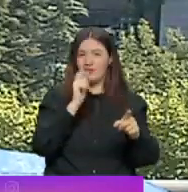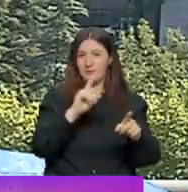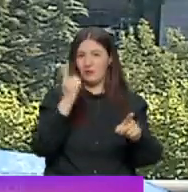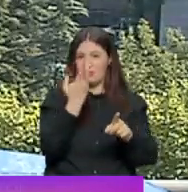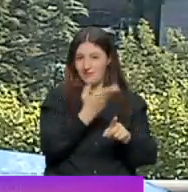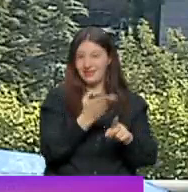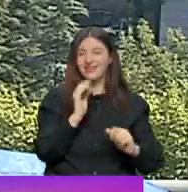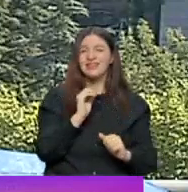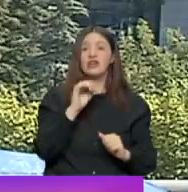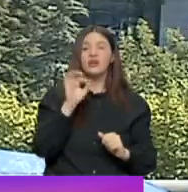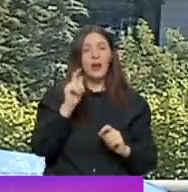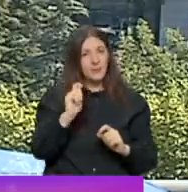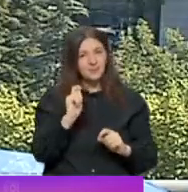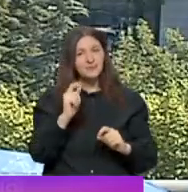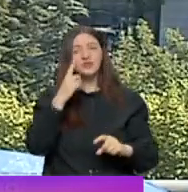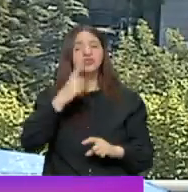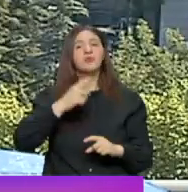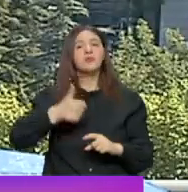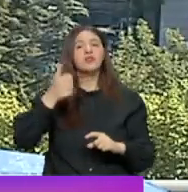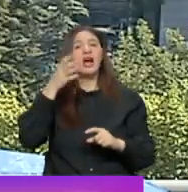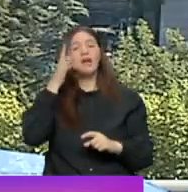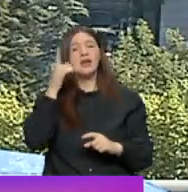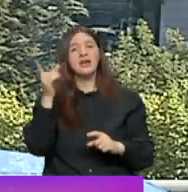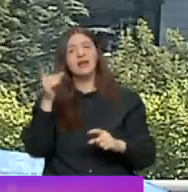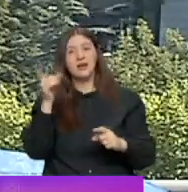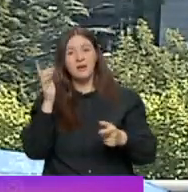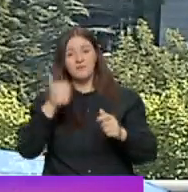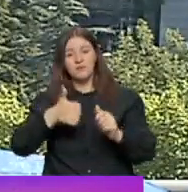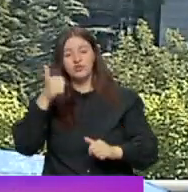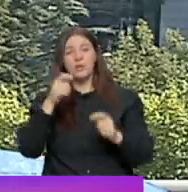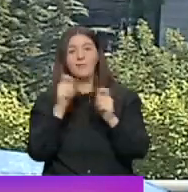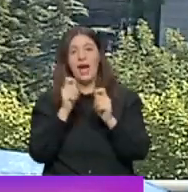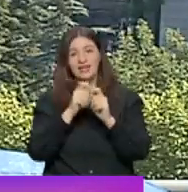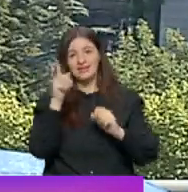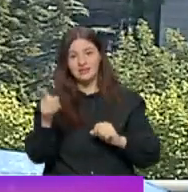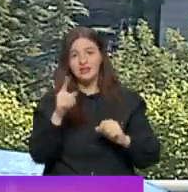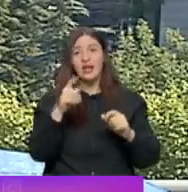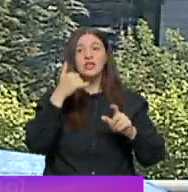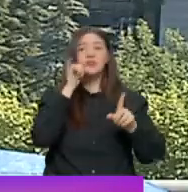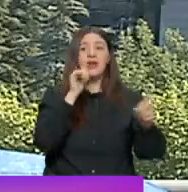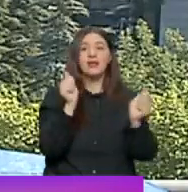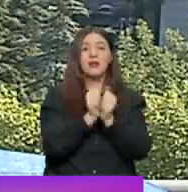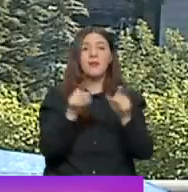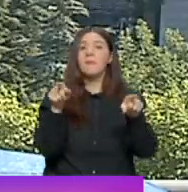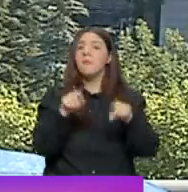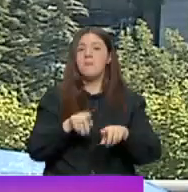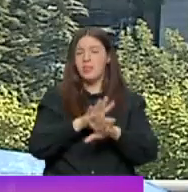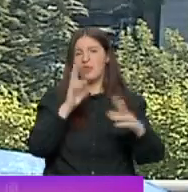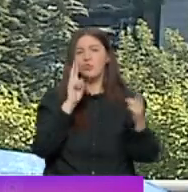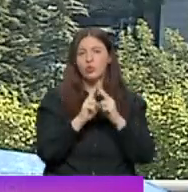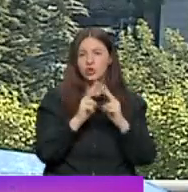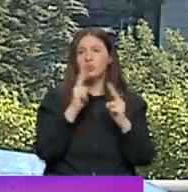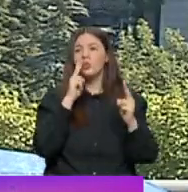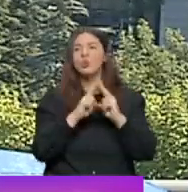yapalım. Cumhurbaşkanı Erdoğan'la Amerika Birleşik Devletleri Başkanı Joe Biden Madrid'de yan yana geldi. Yani görüşecekler